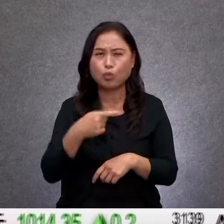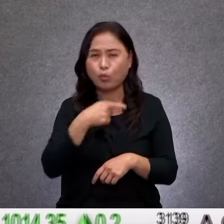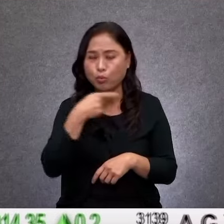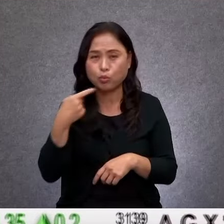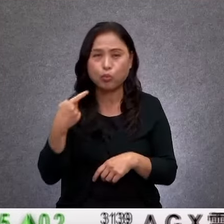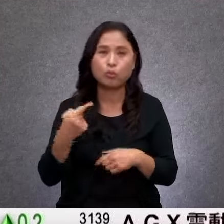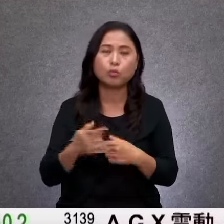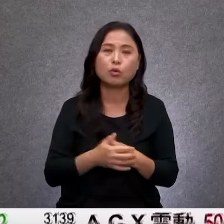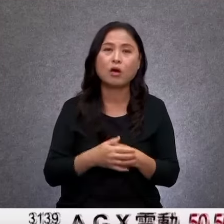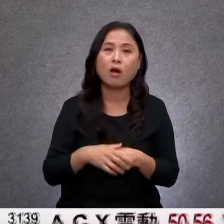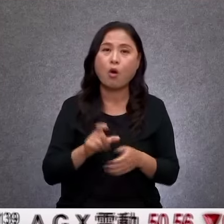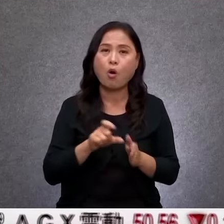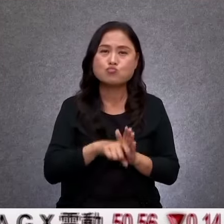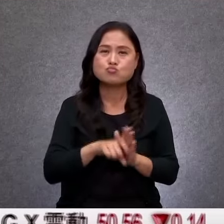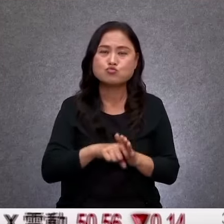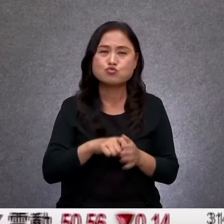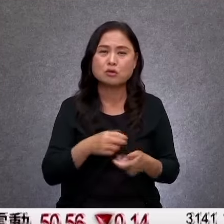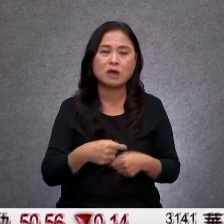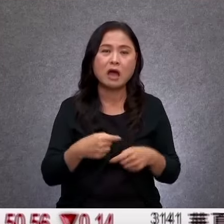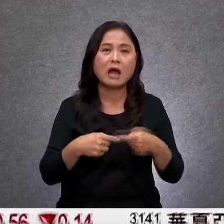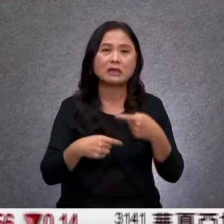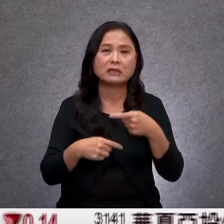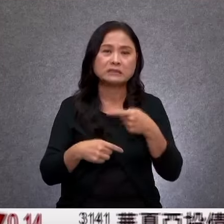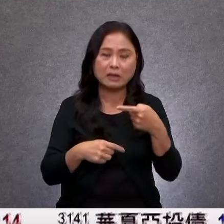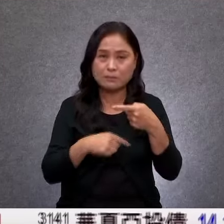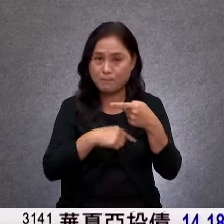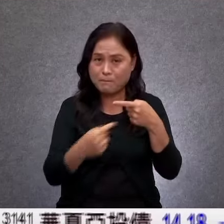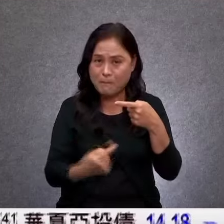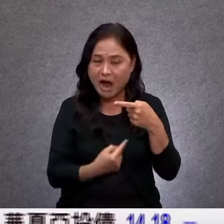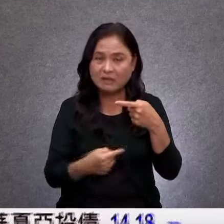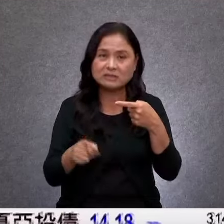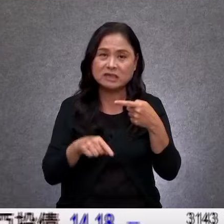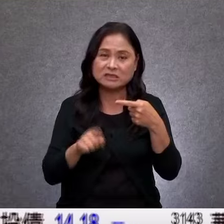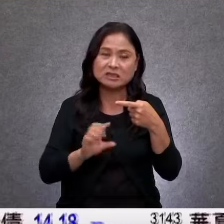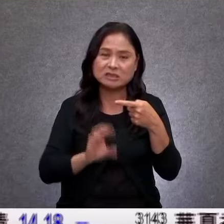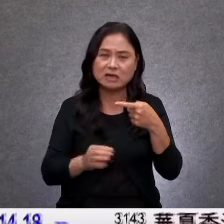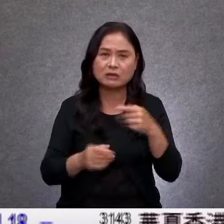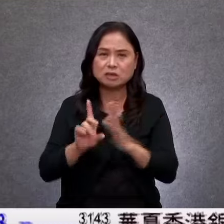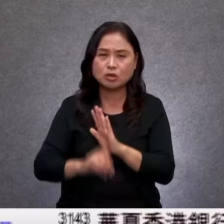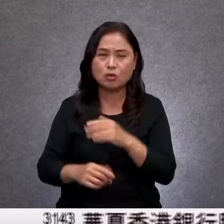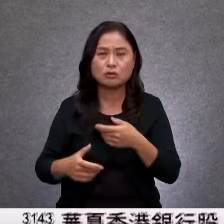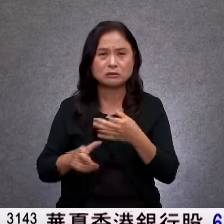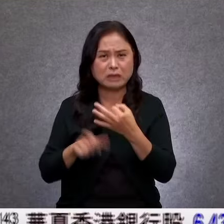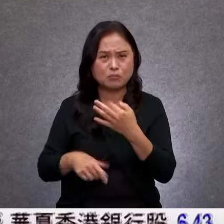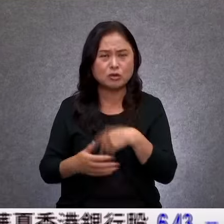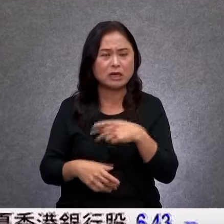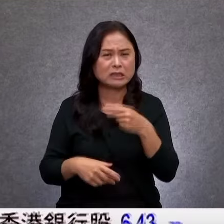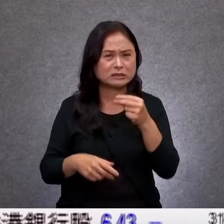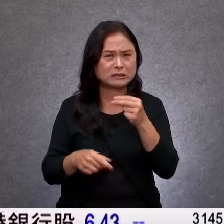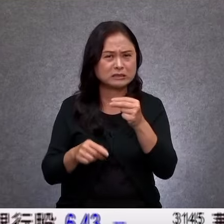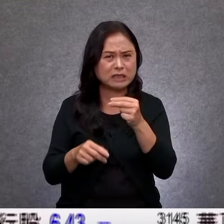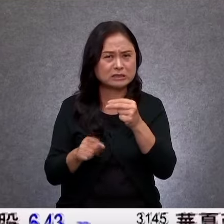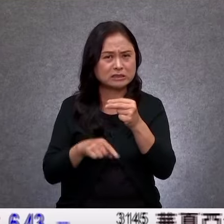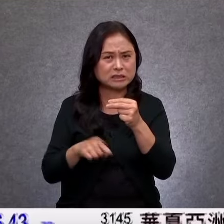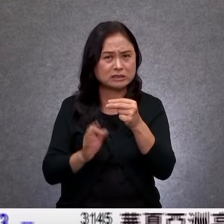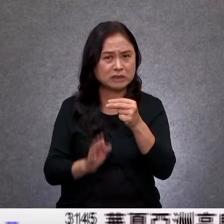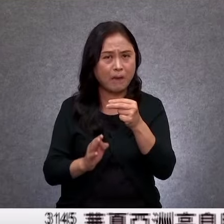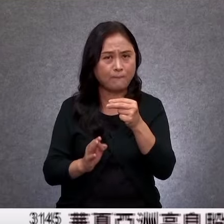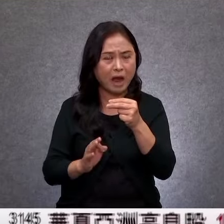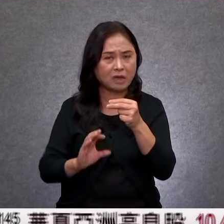哋有唔少嘅赤字，個儲備因此由原本11,000億跌到落去今年3月大